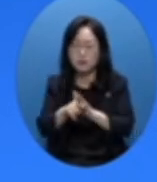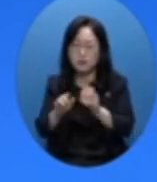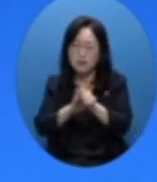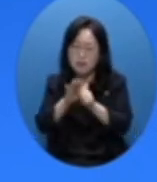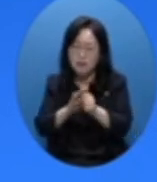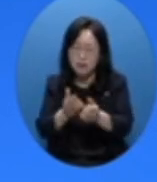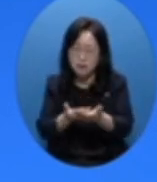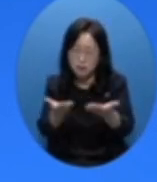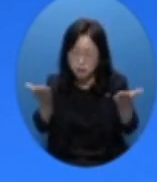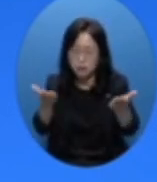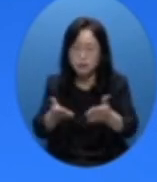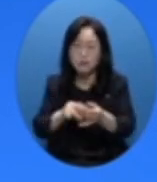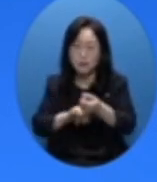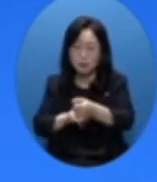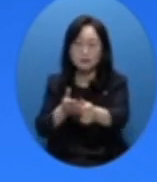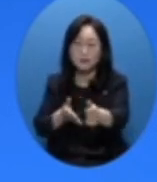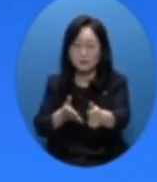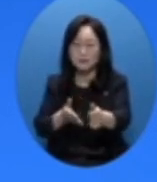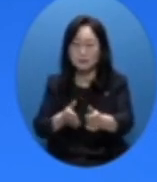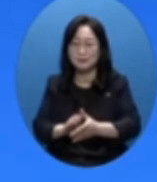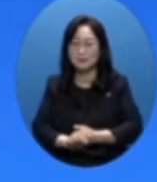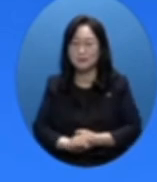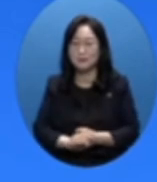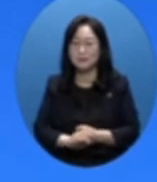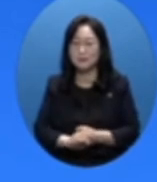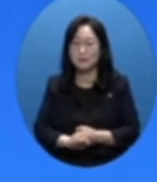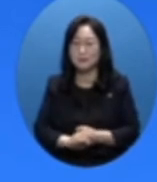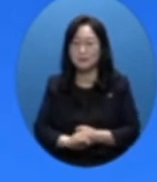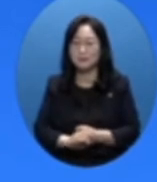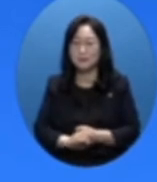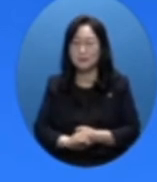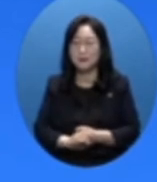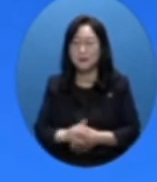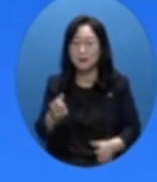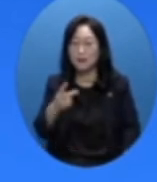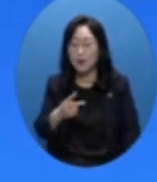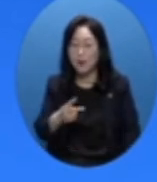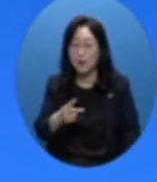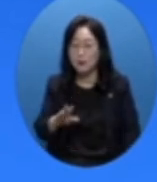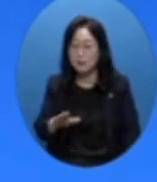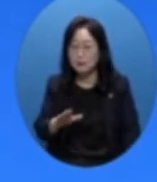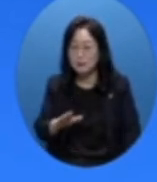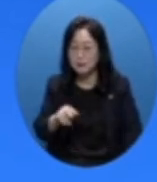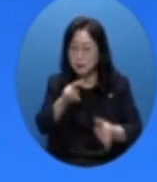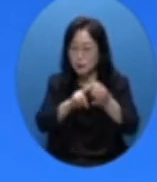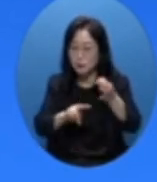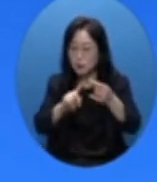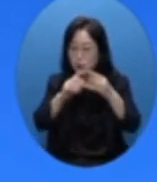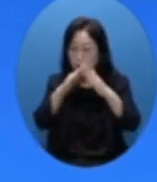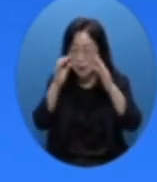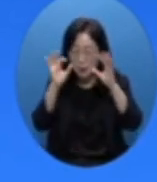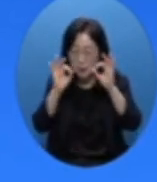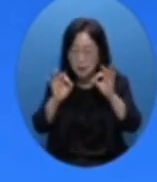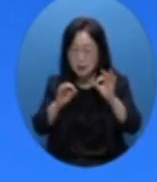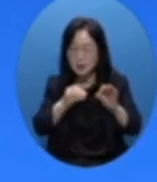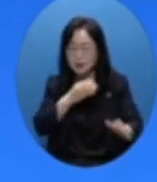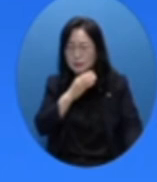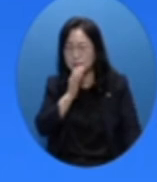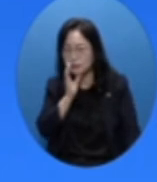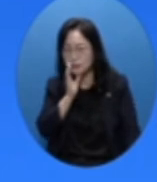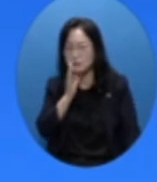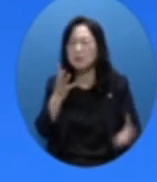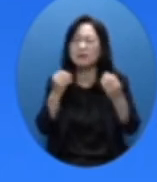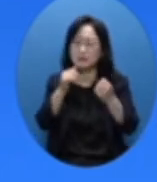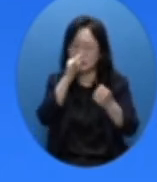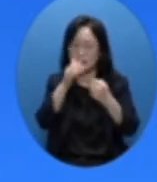부탁을 드립니다 또 저희 왜 나이를 말씀들이 많아서 다 깨지는데